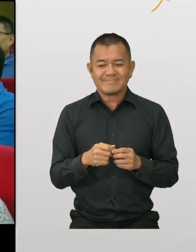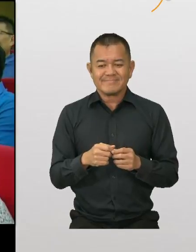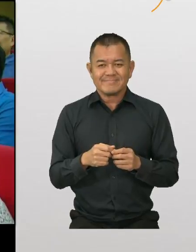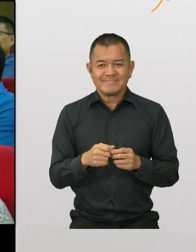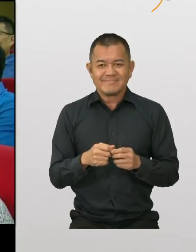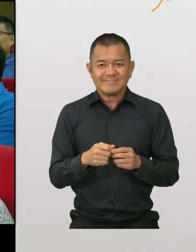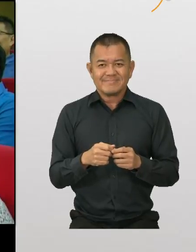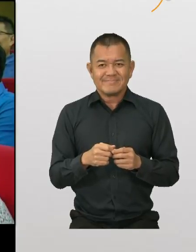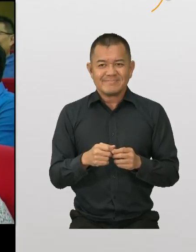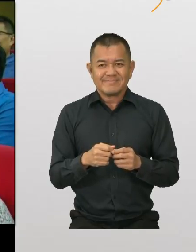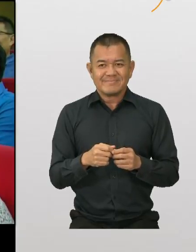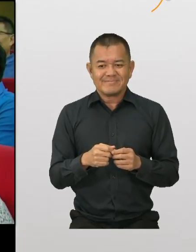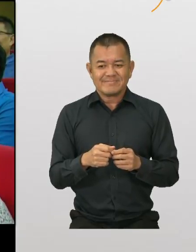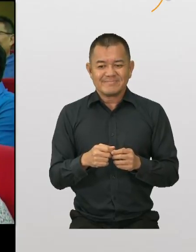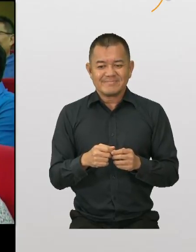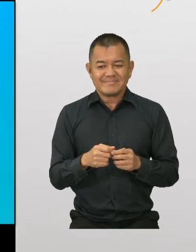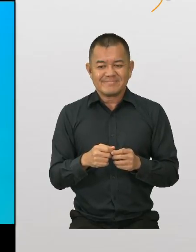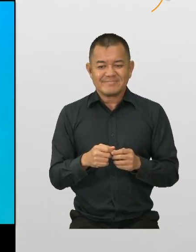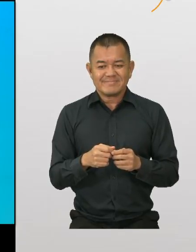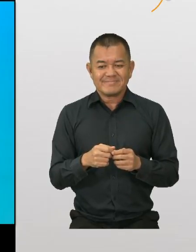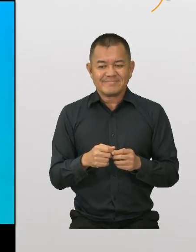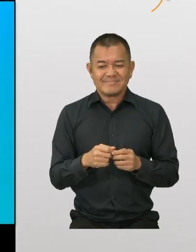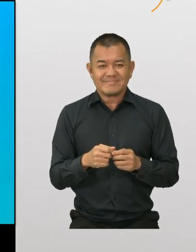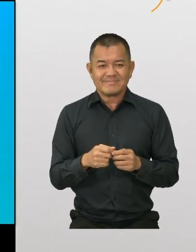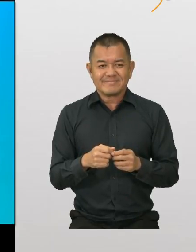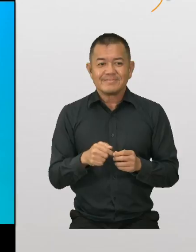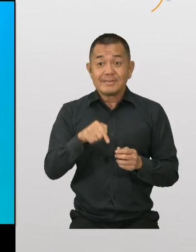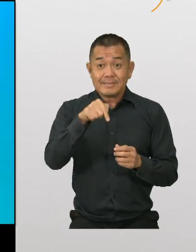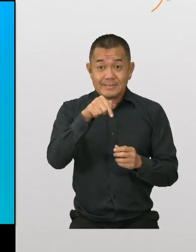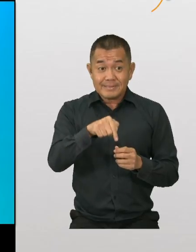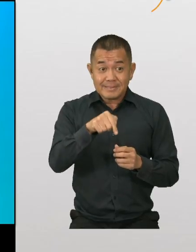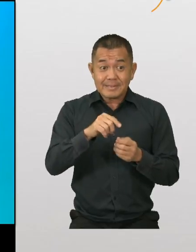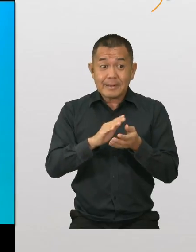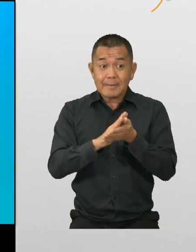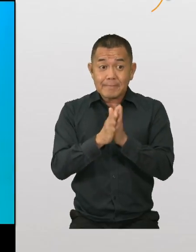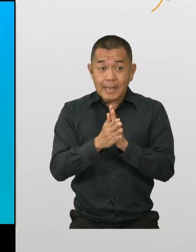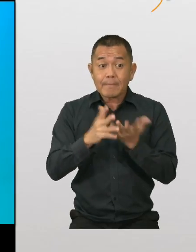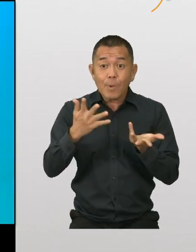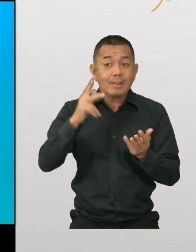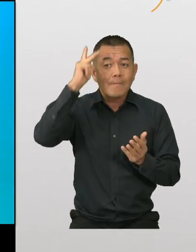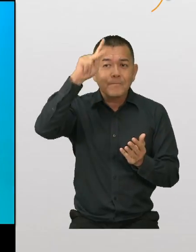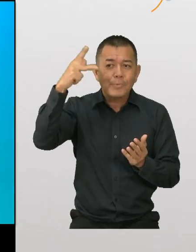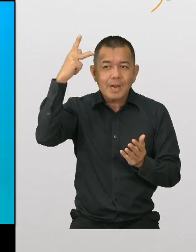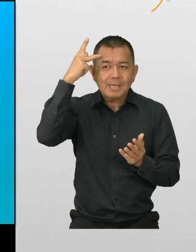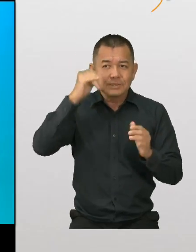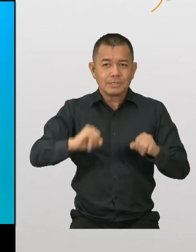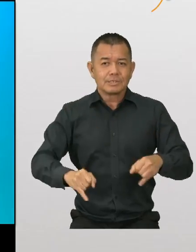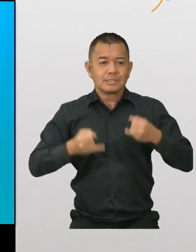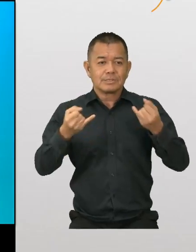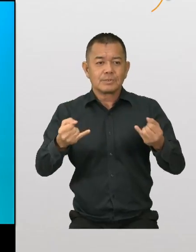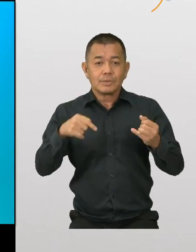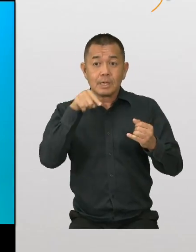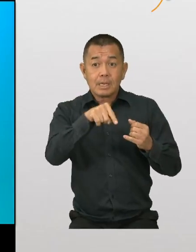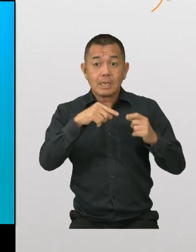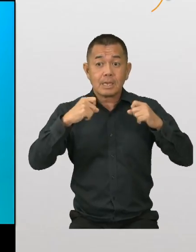治问题。 And this issue 问 has 题是 become 电 a 费的 political 高低 issue. 不是政府所能够控制的 Electricity tariffs really is not something or are not something